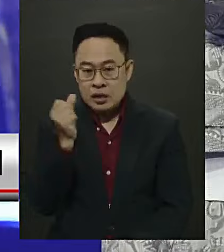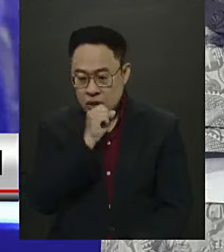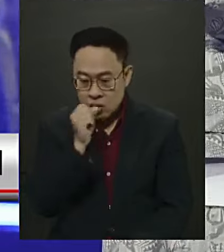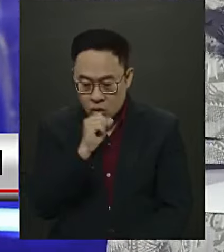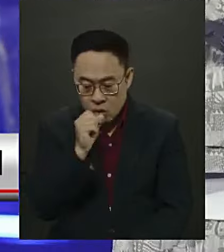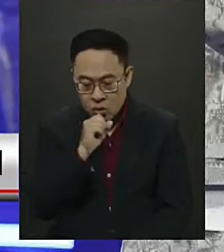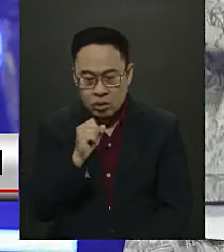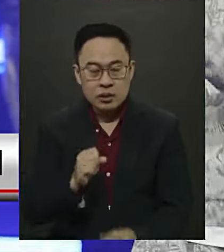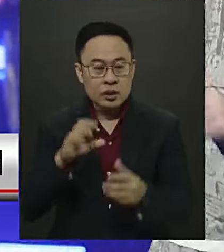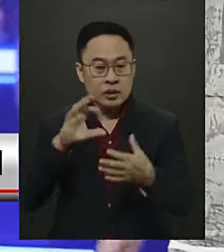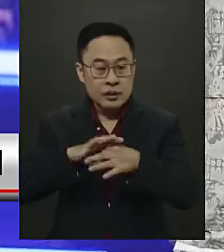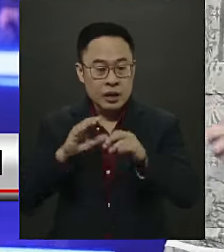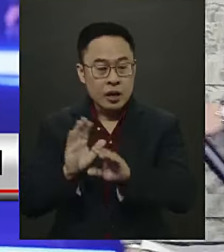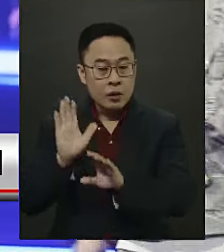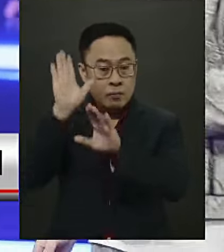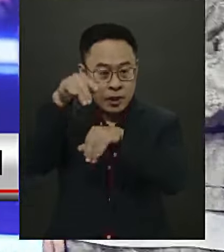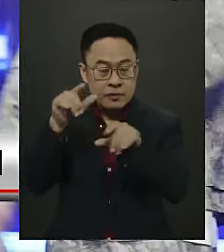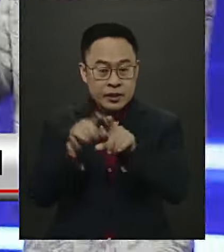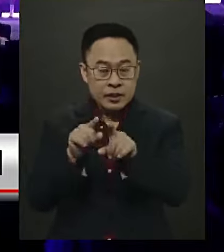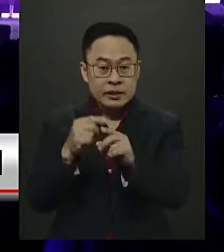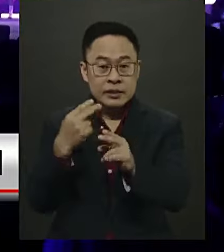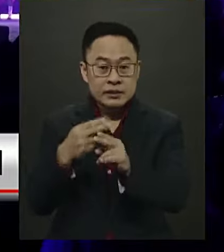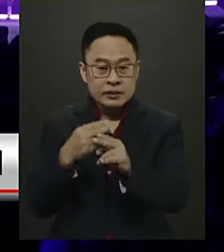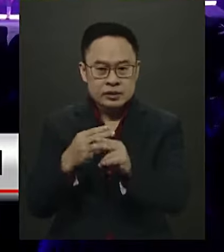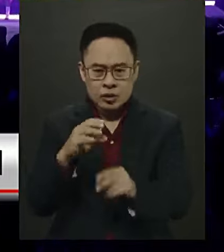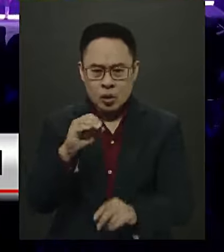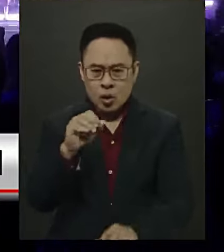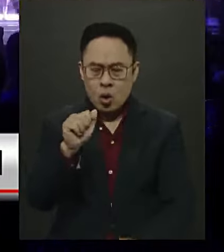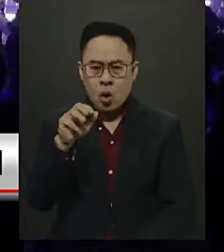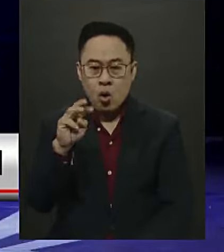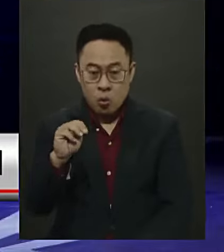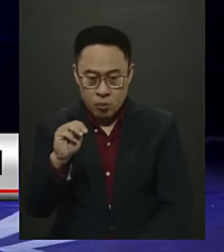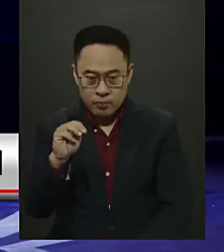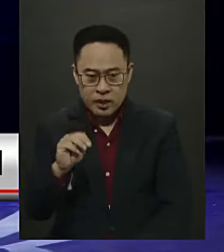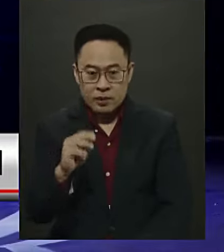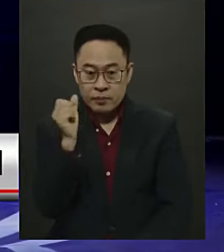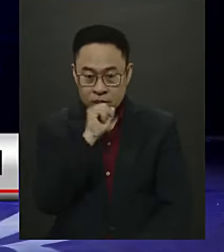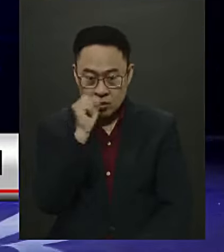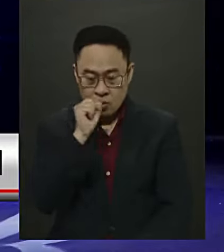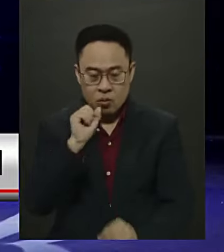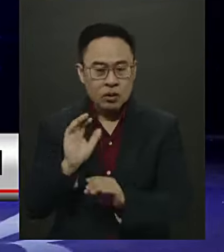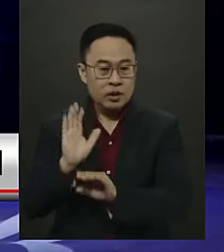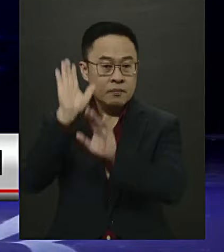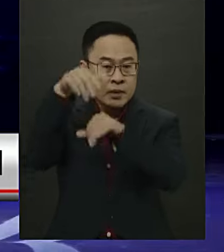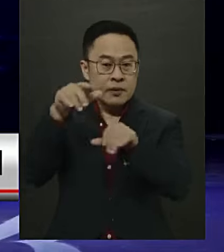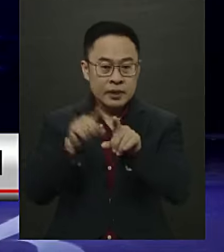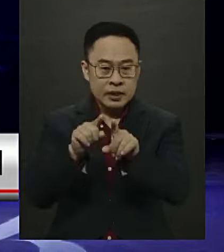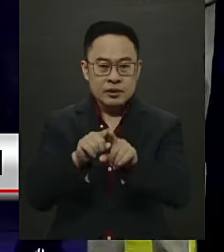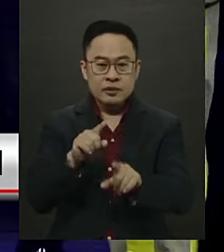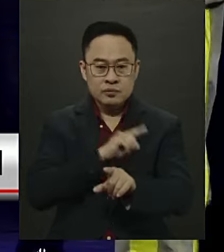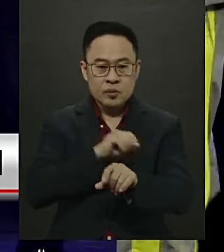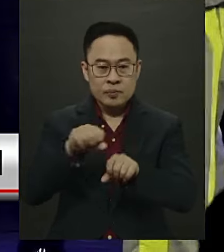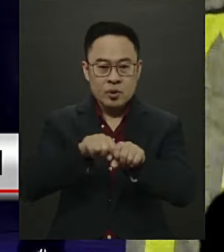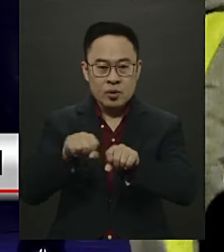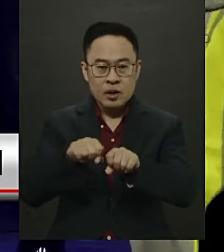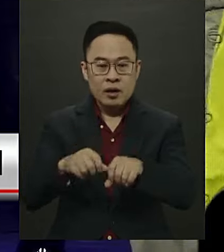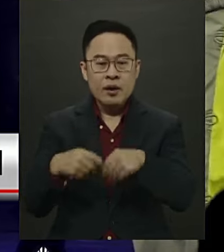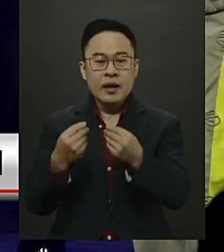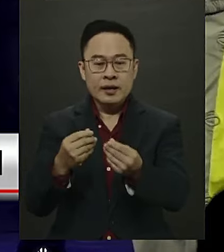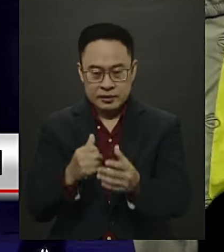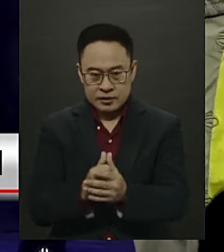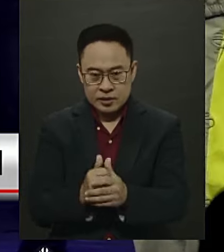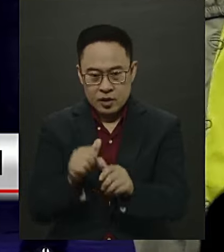นักกีฬาบาสเกตบอลด้วยนะคะนั่นก็คือพี่โอมค็อกเทลค่ะคือเขาเป็นนักบาสแล้วก็มามอบรองเท้าที่เจ้าตัวคัส